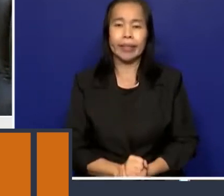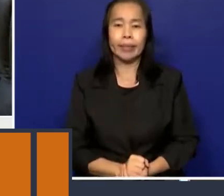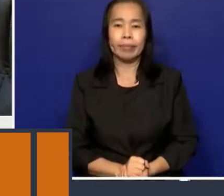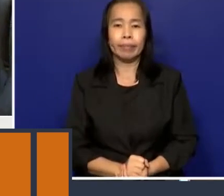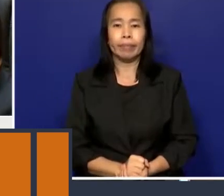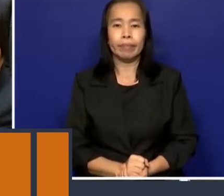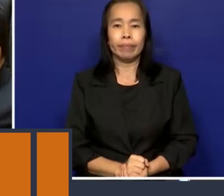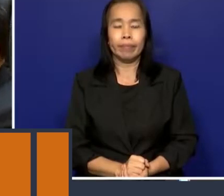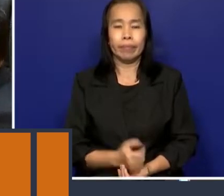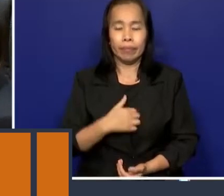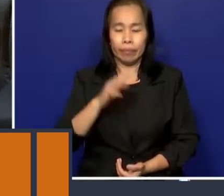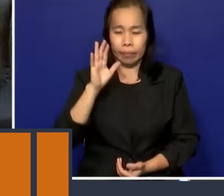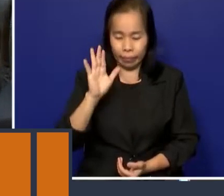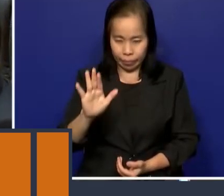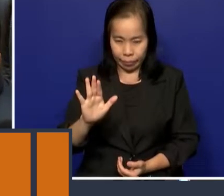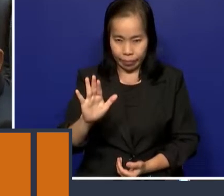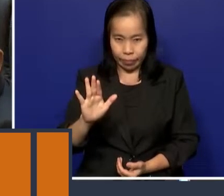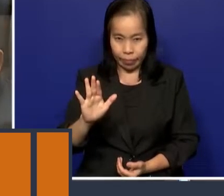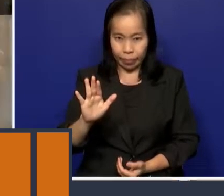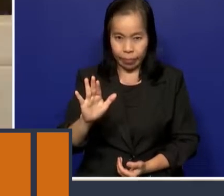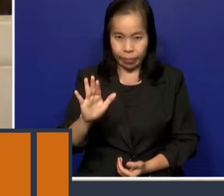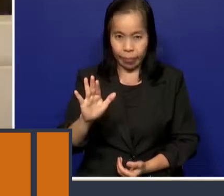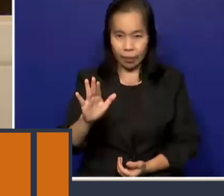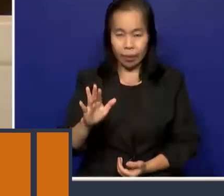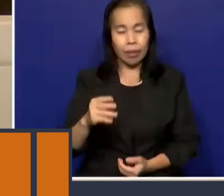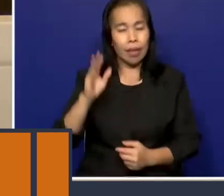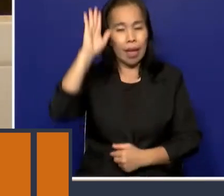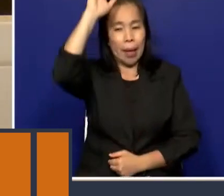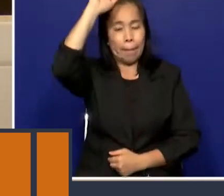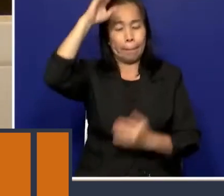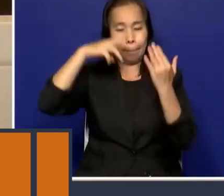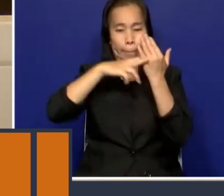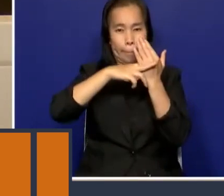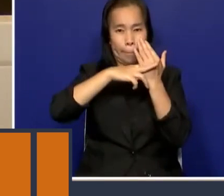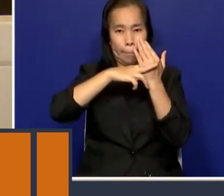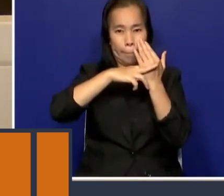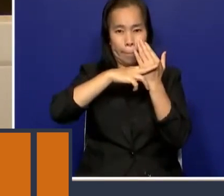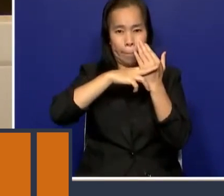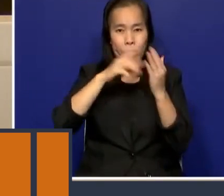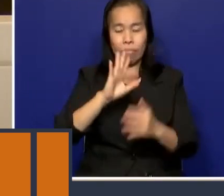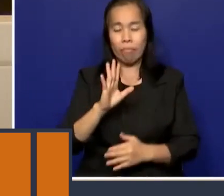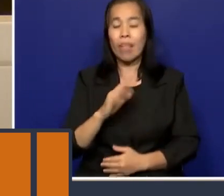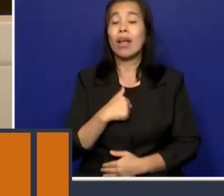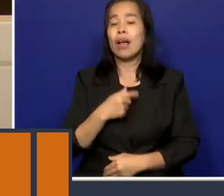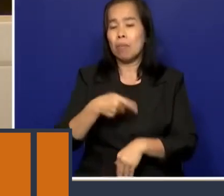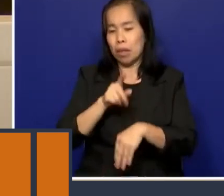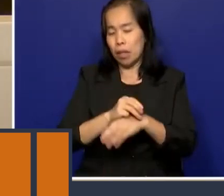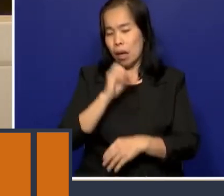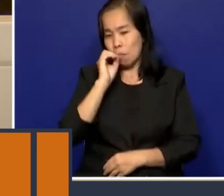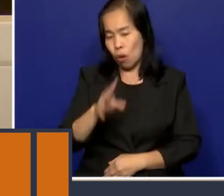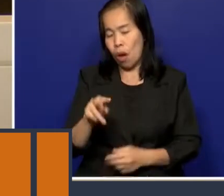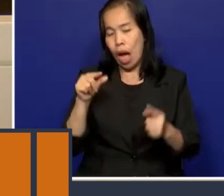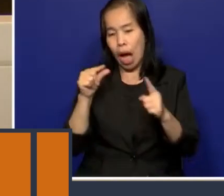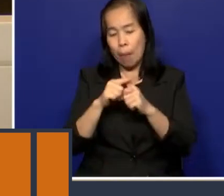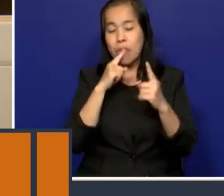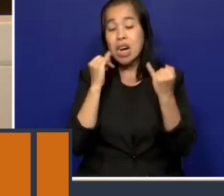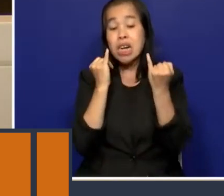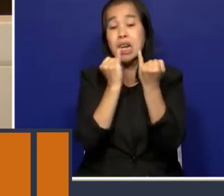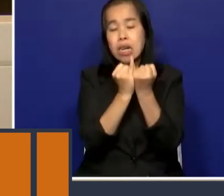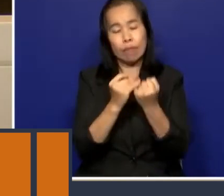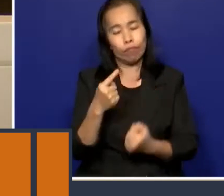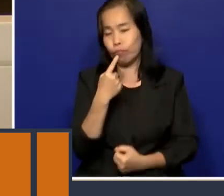หับนา จนเคยตัวอัี้ขอนะครับันไม่เขียวคภพวกนี้บอก